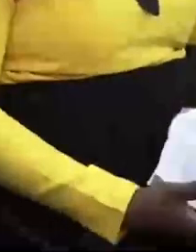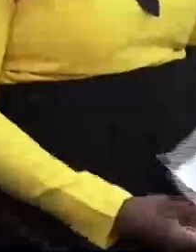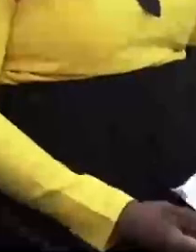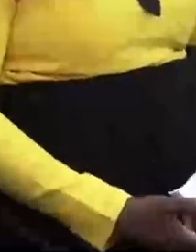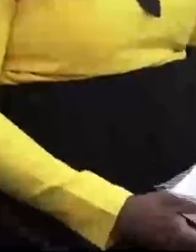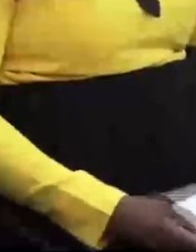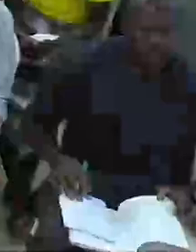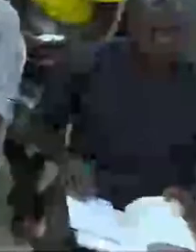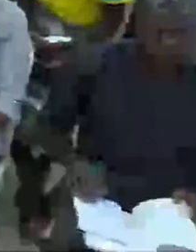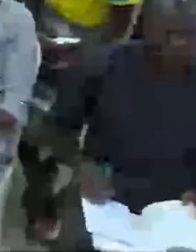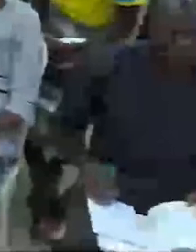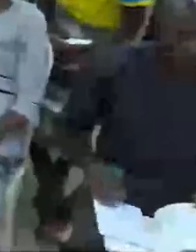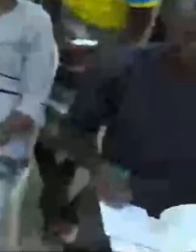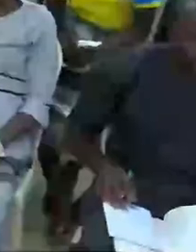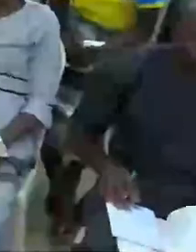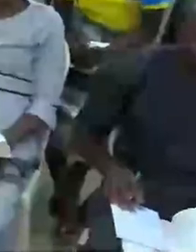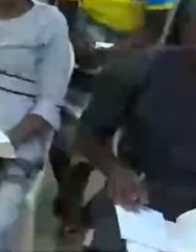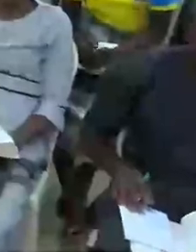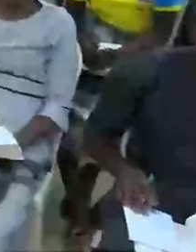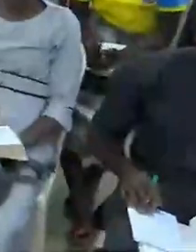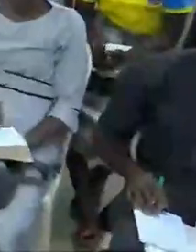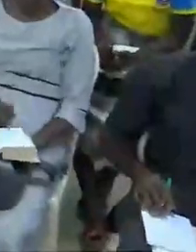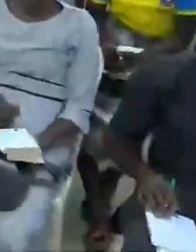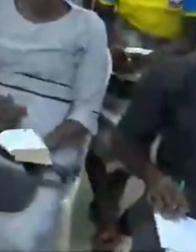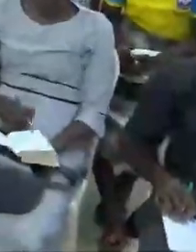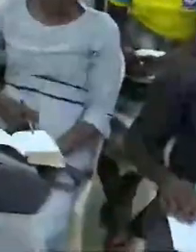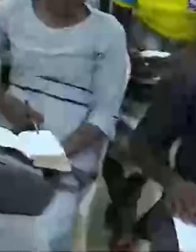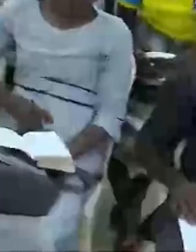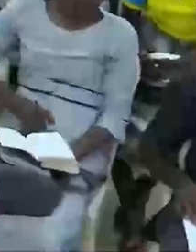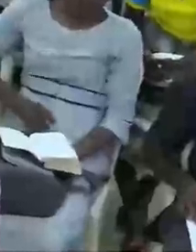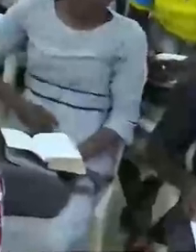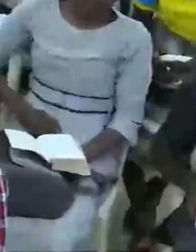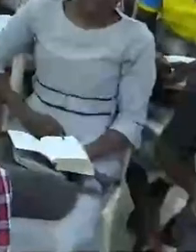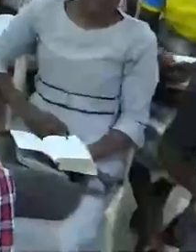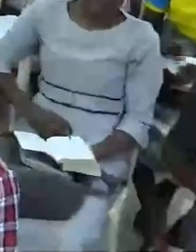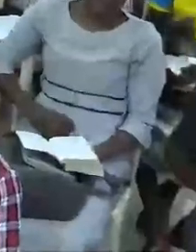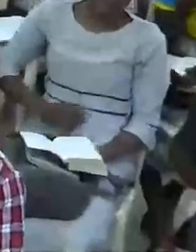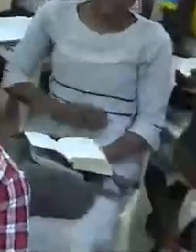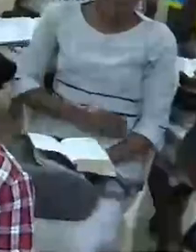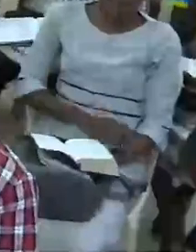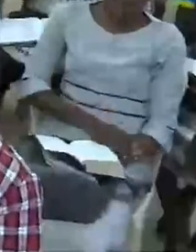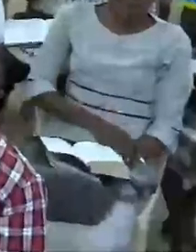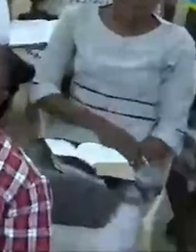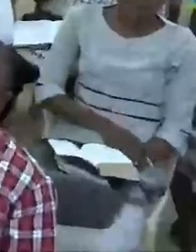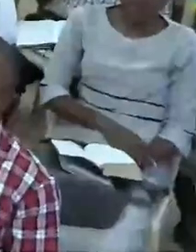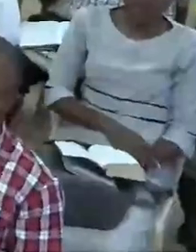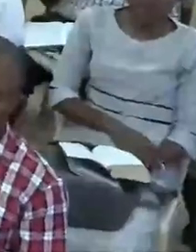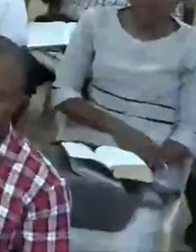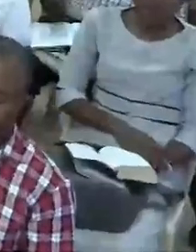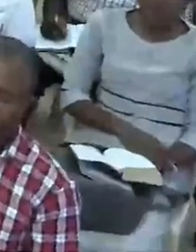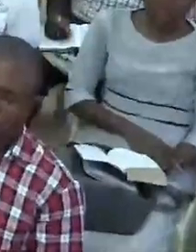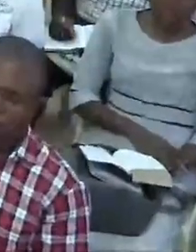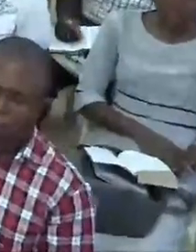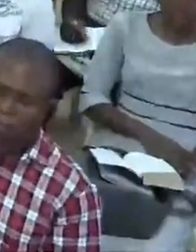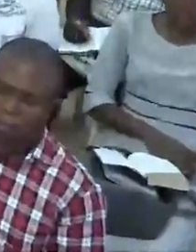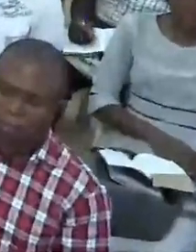où le ciel va toucher votre vie. Où le sang de Jésus va vous laver